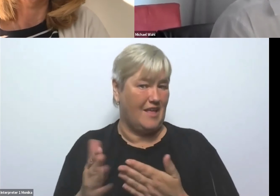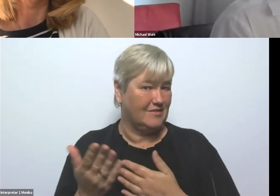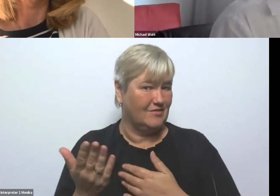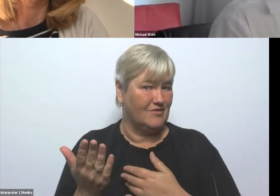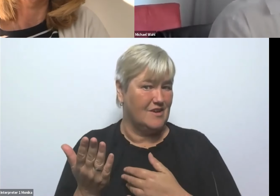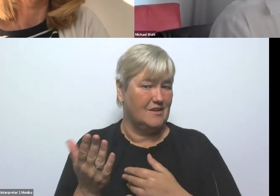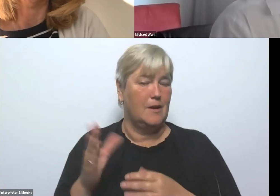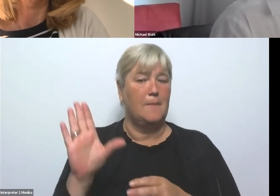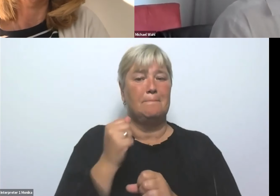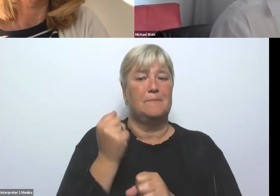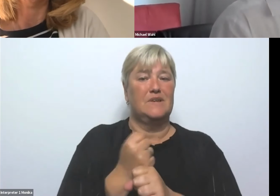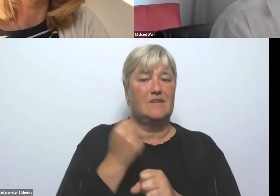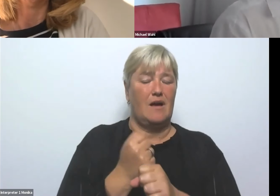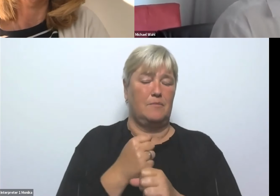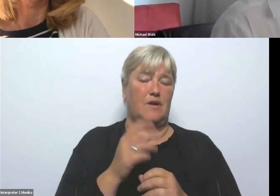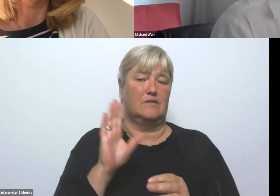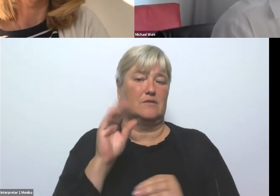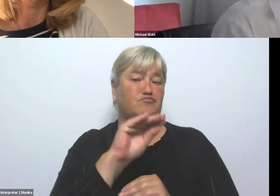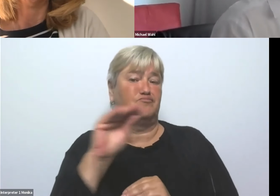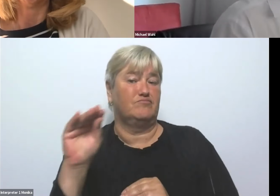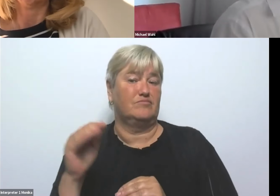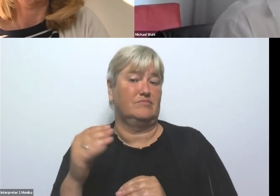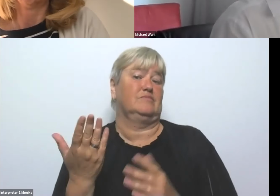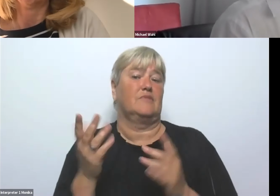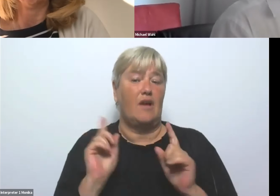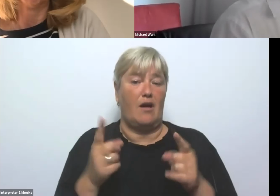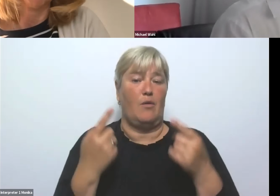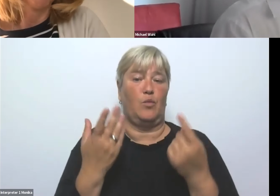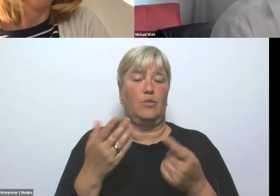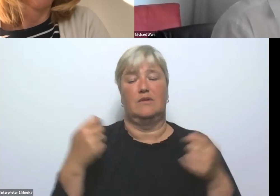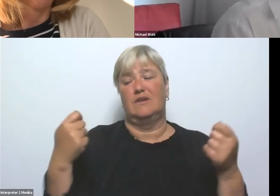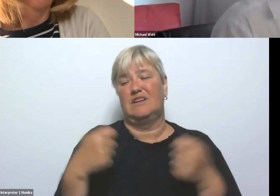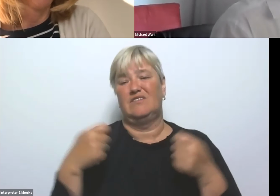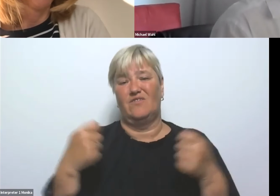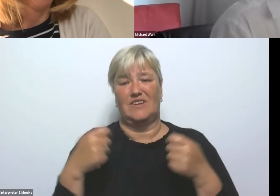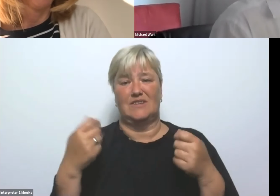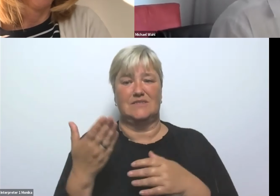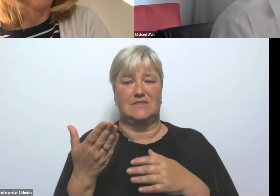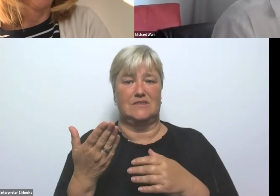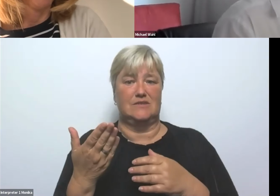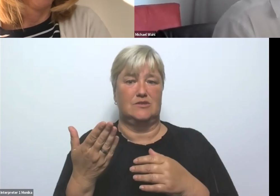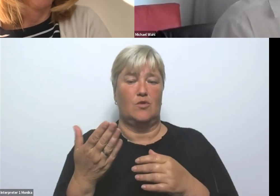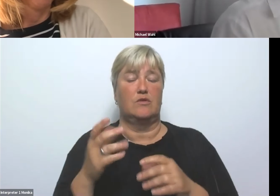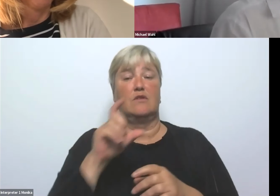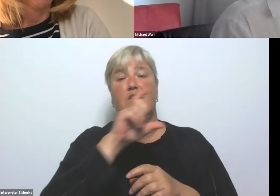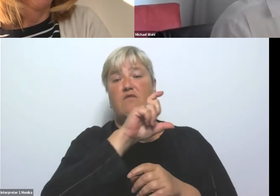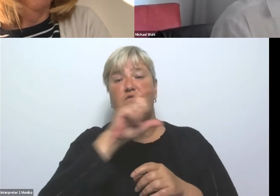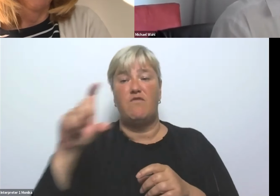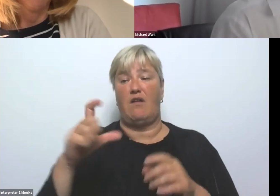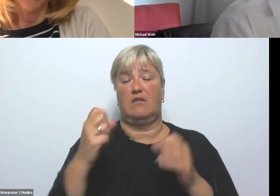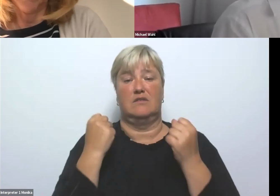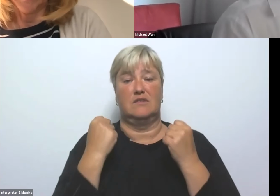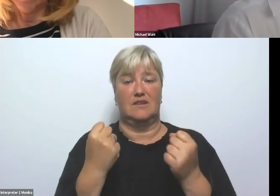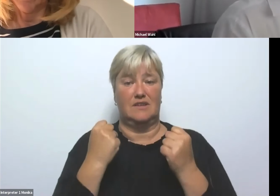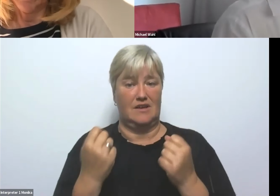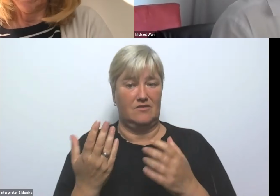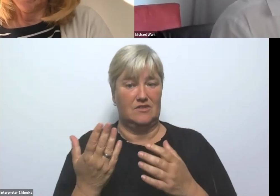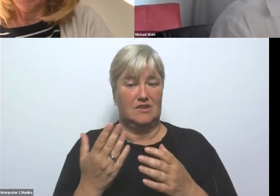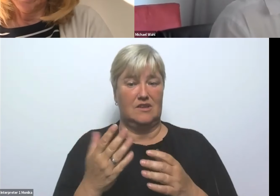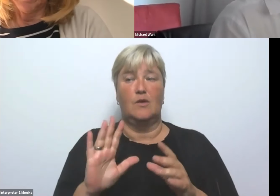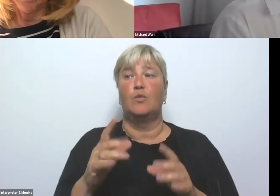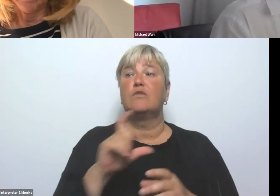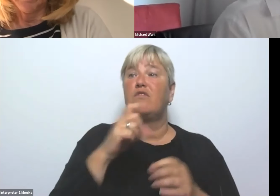Die Mitarbeiter wurden angesprochen, also auch hier die Investition in Fachkräfte beziehungsweise auch der Erhalt von